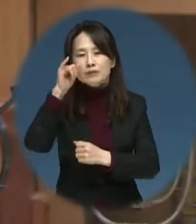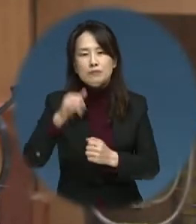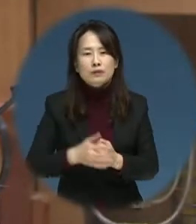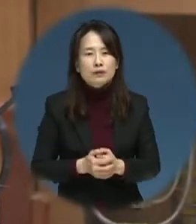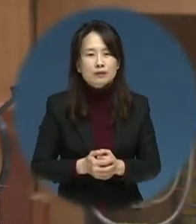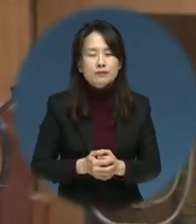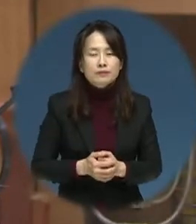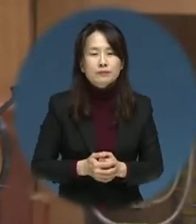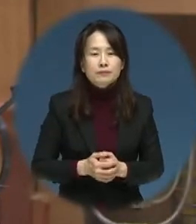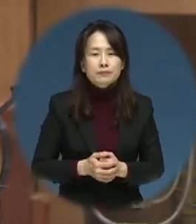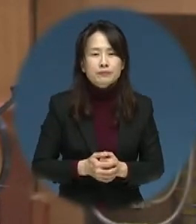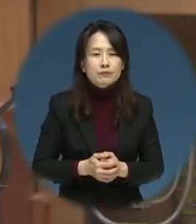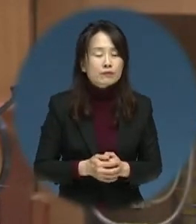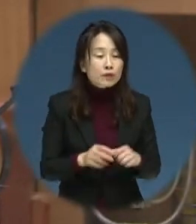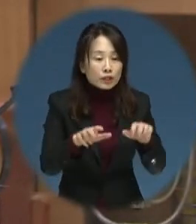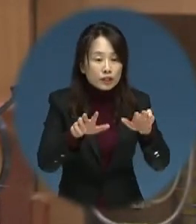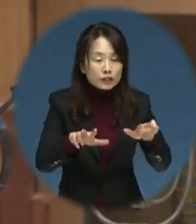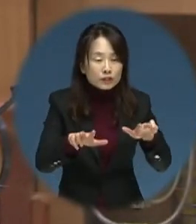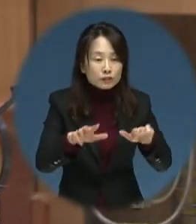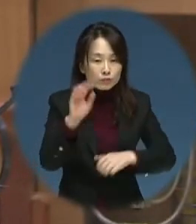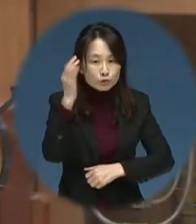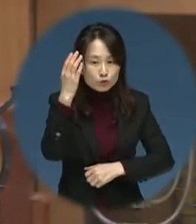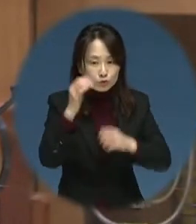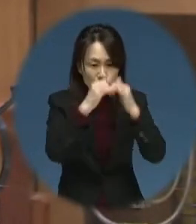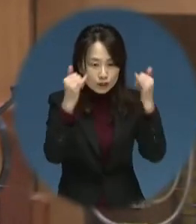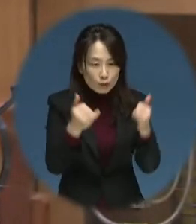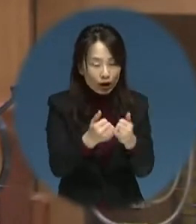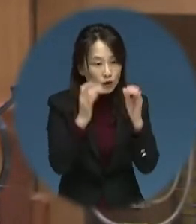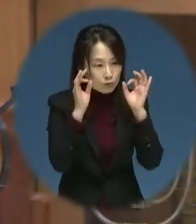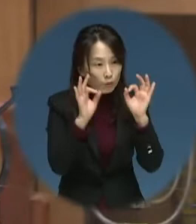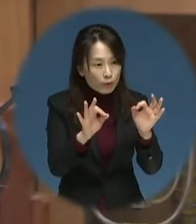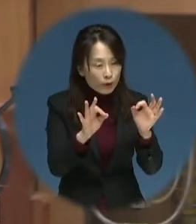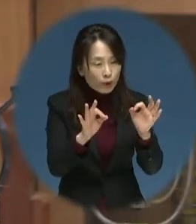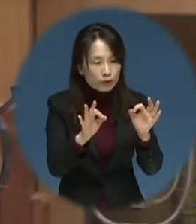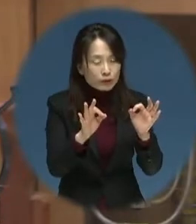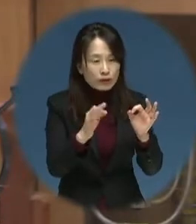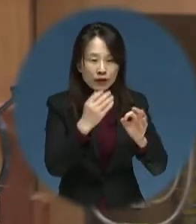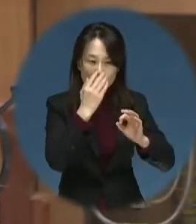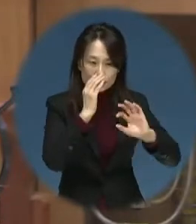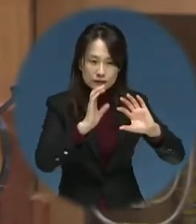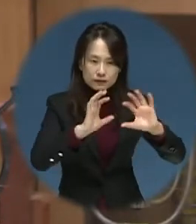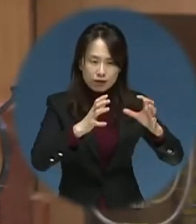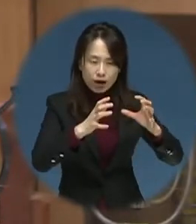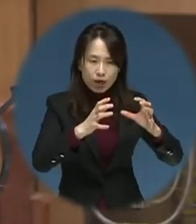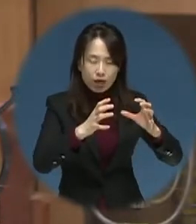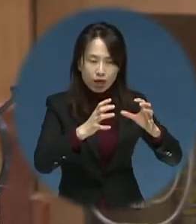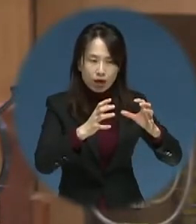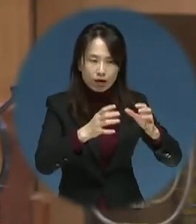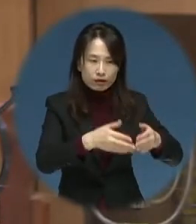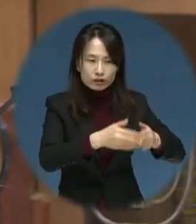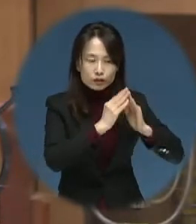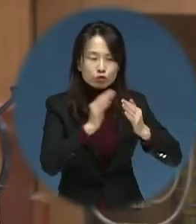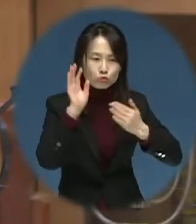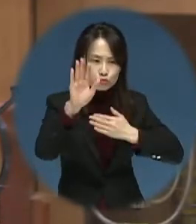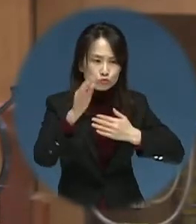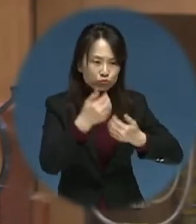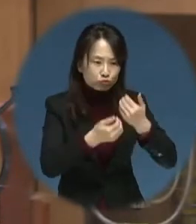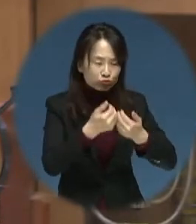거기에 있겠습니다만 현대사로만 좁혀보면 이스라엘이 나온 이후 갈등이 격화된 거